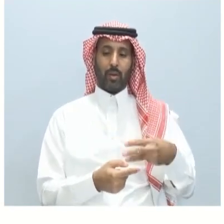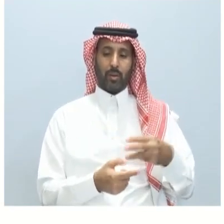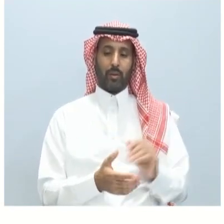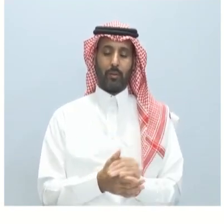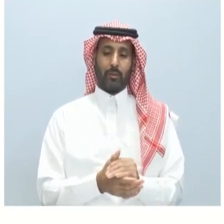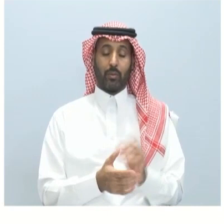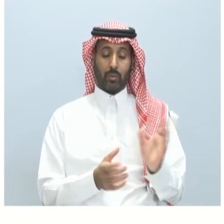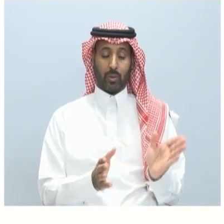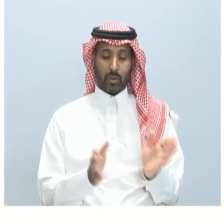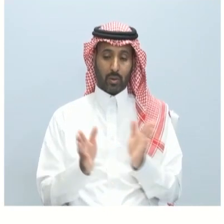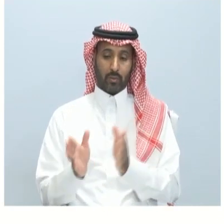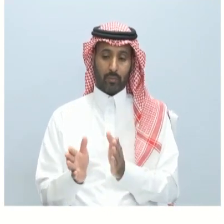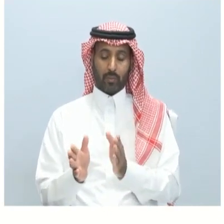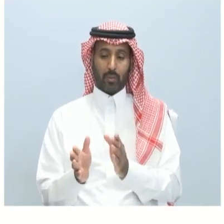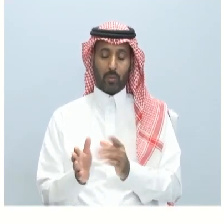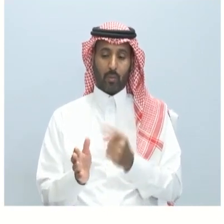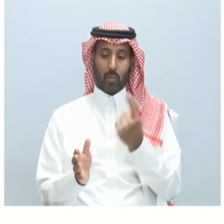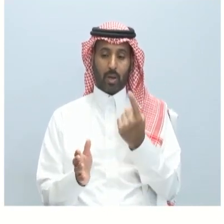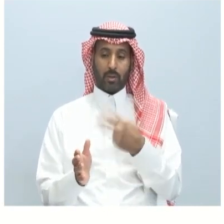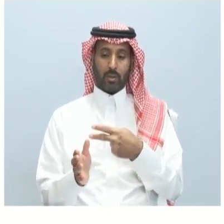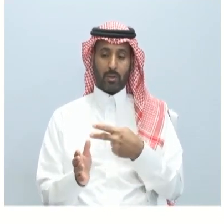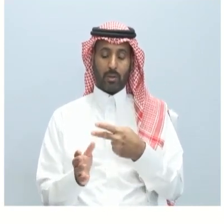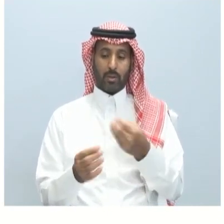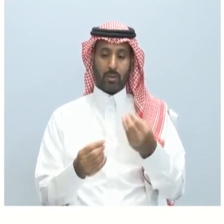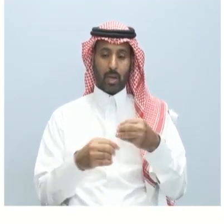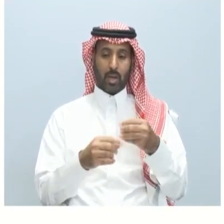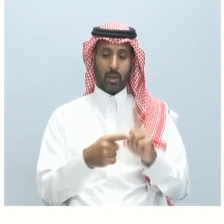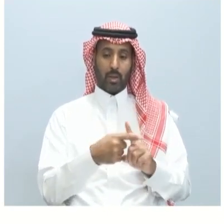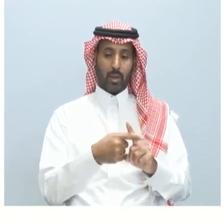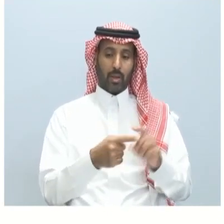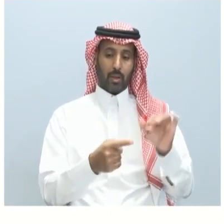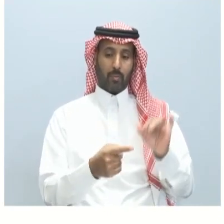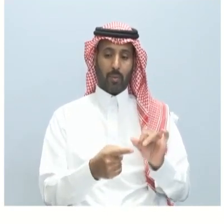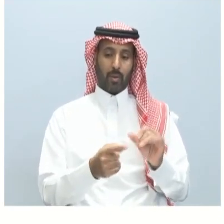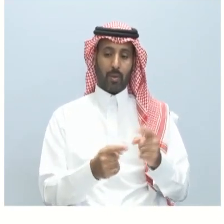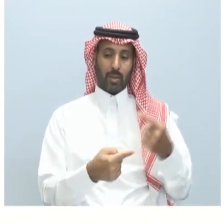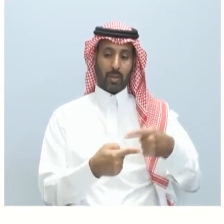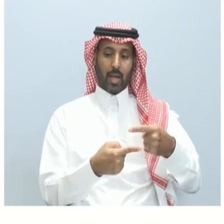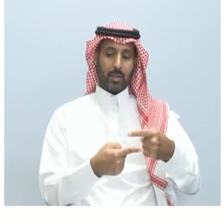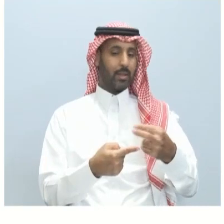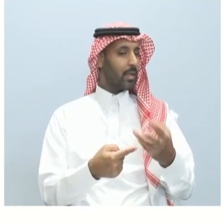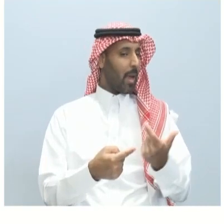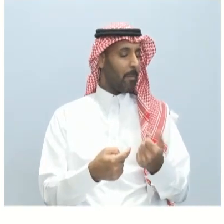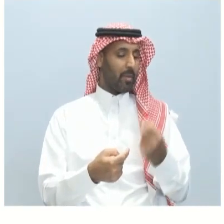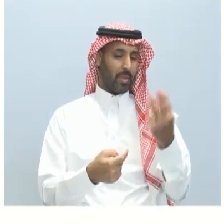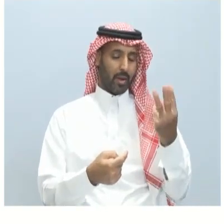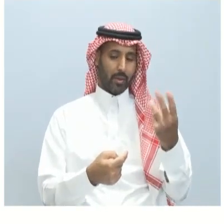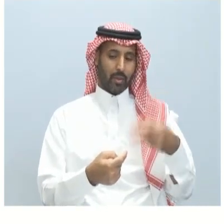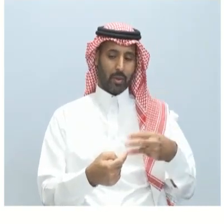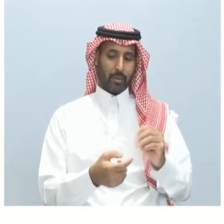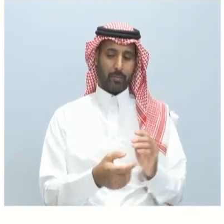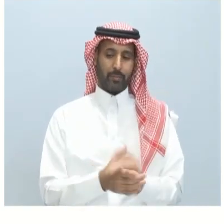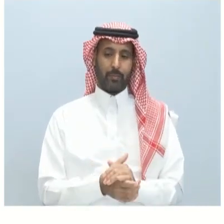لدي الطرف الايمن فيه 21 مضافا اليها م والطرف الايسر هو 33